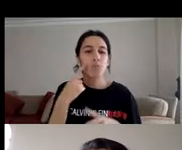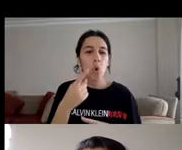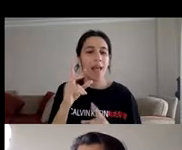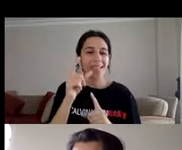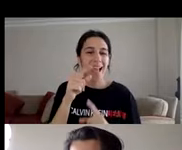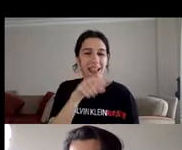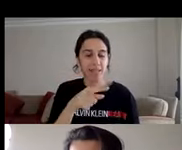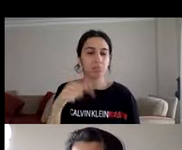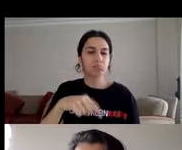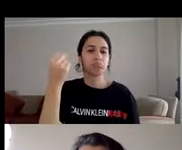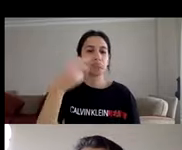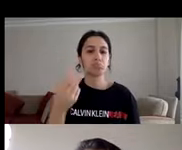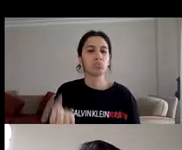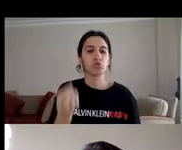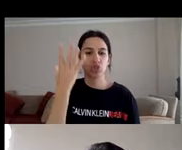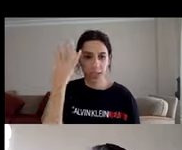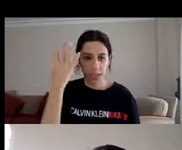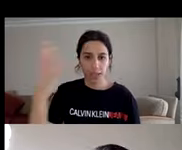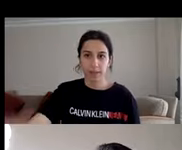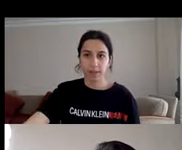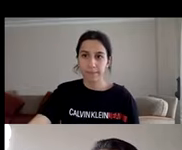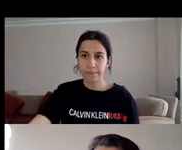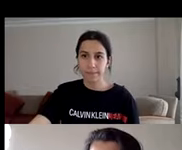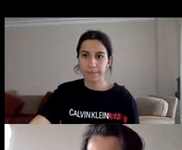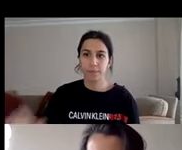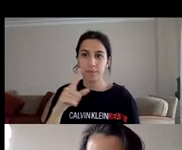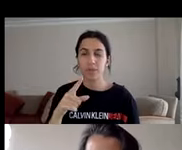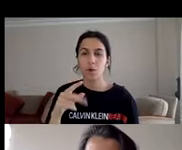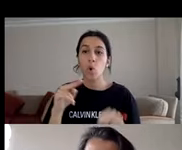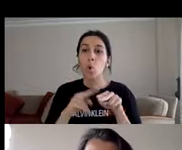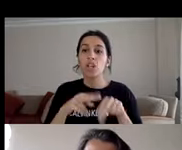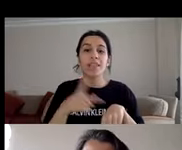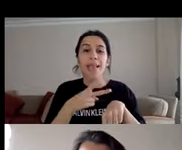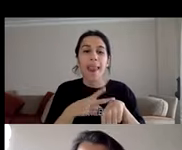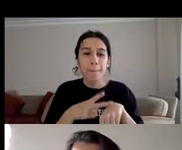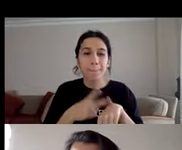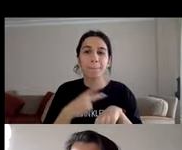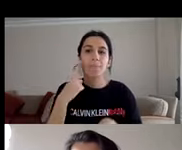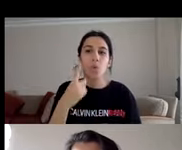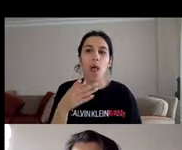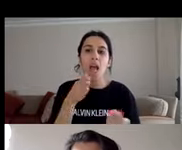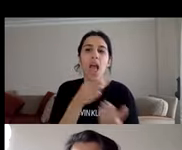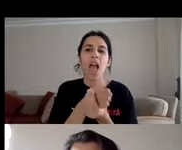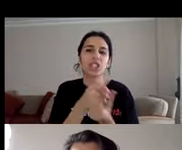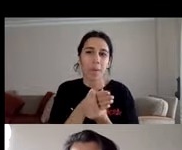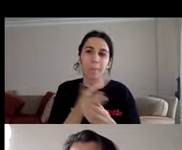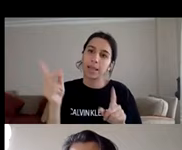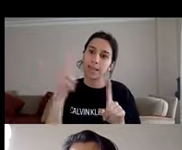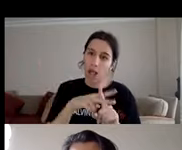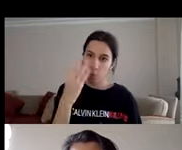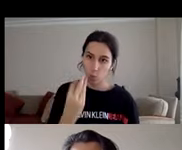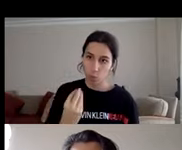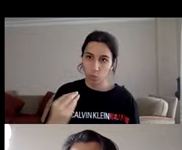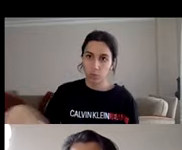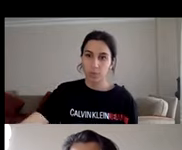çıktı. Burada kullanıcı deneyimi, kullanılabilirlik odaklı bir bakış vardı ama bunun için erişilebilirlik de entegre edildi. Yani